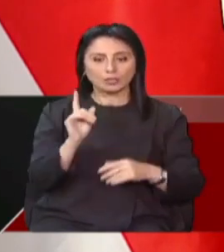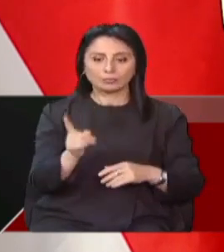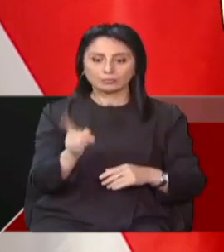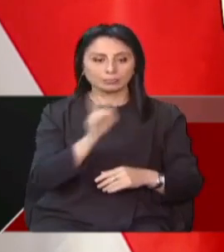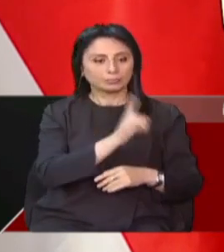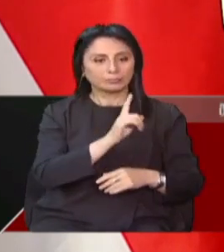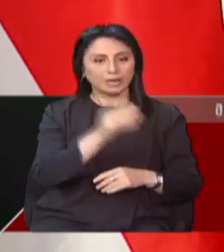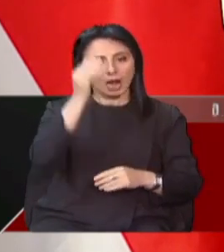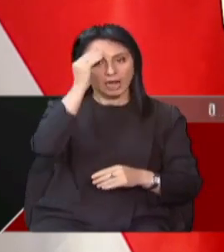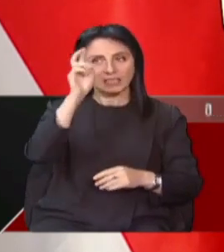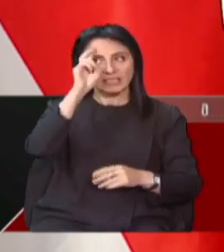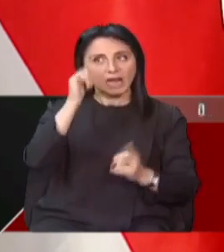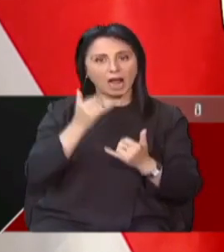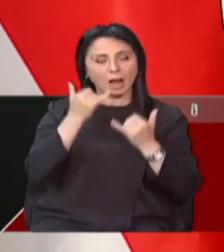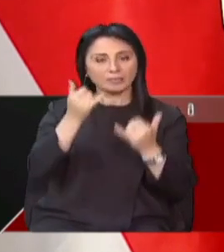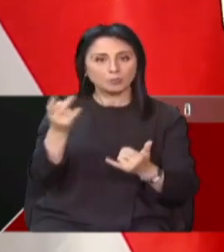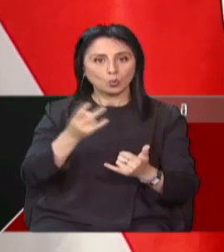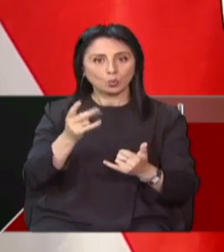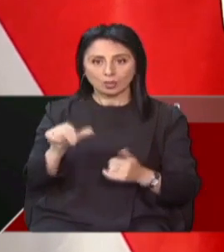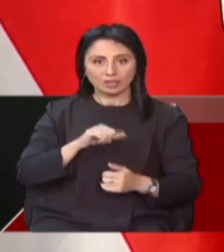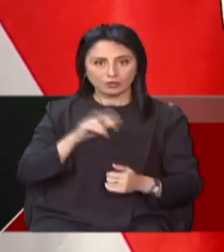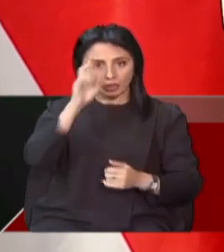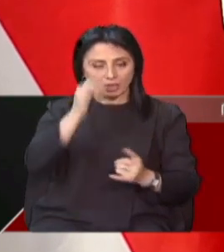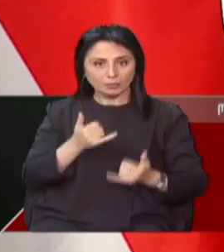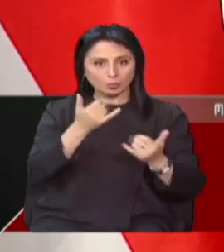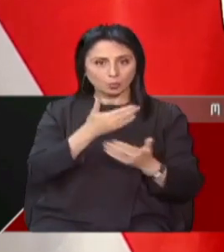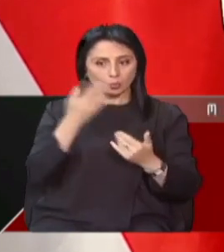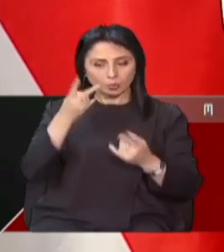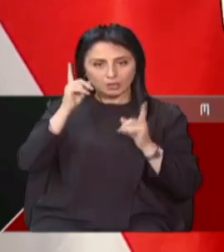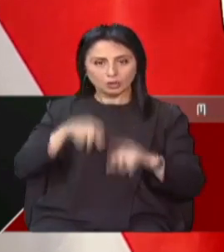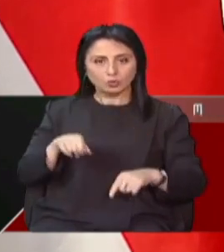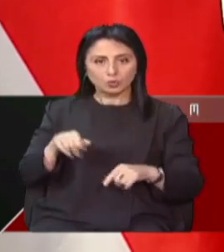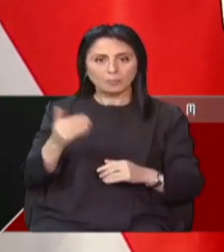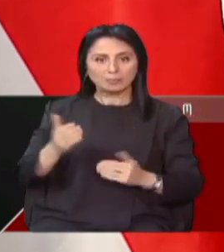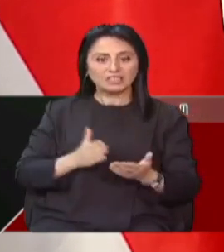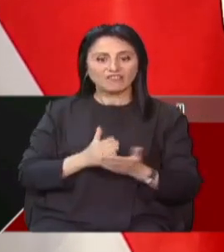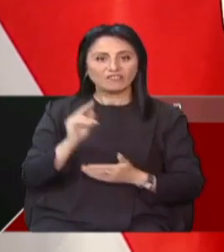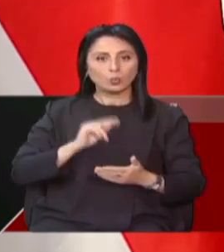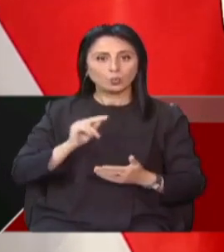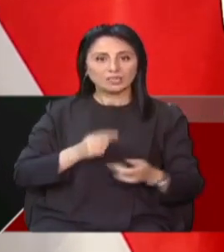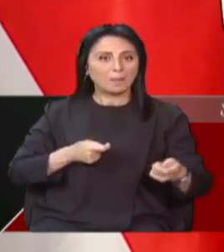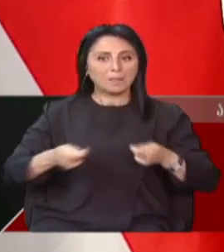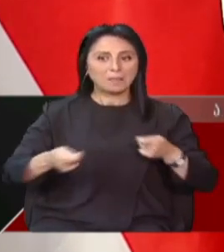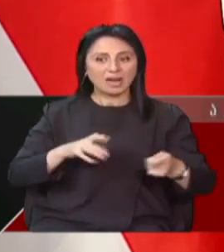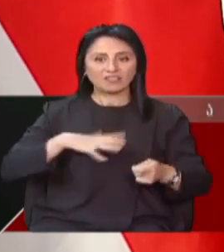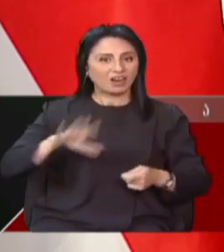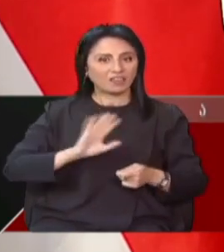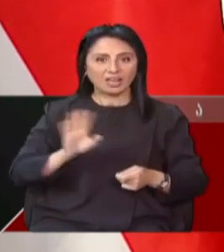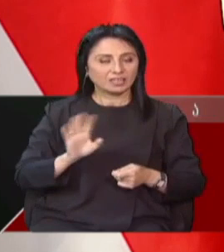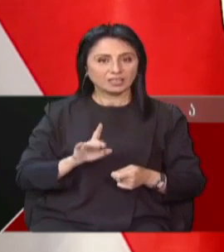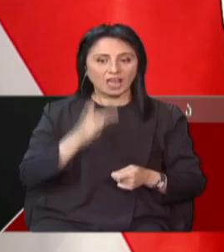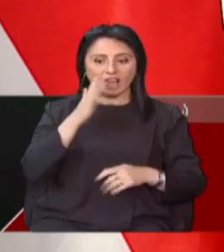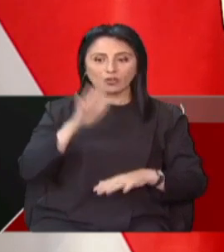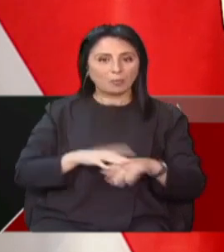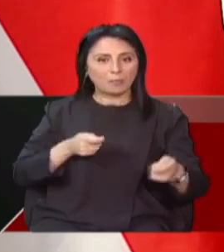rom, tu ai ți azron, sahem ți poi brivat, da, unebrivia rom, arunda iso desro, misi funcție viara, recuerne smartva, și să nu se atarce